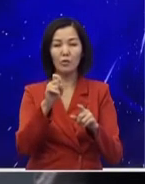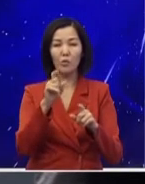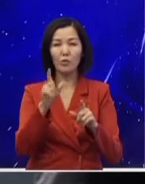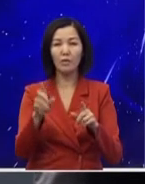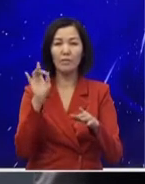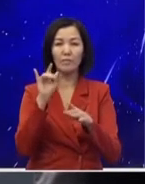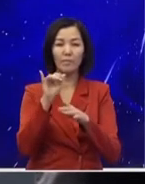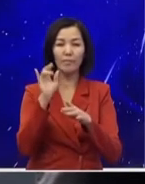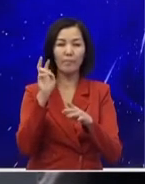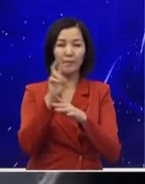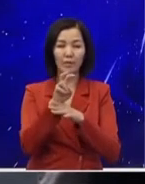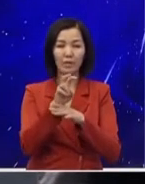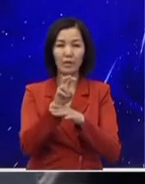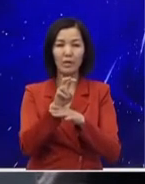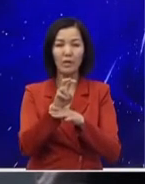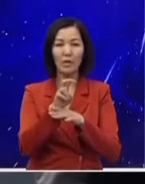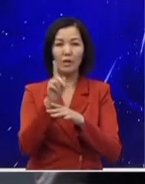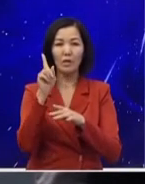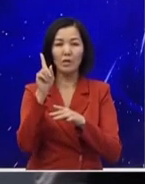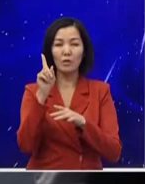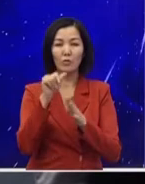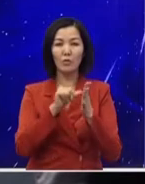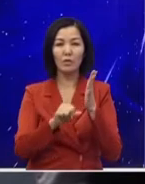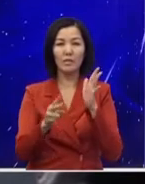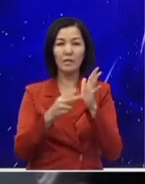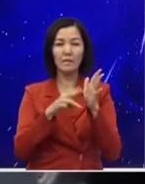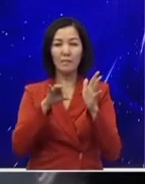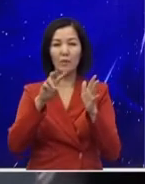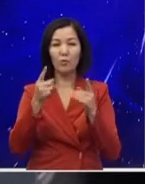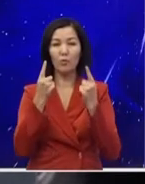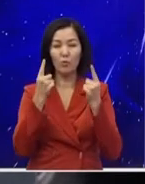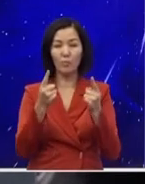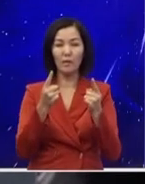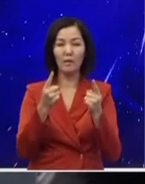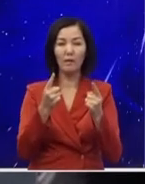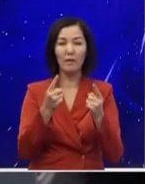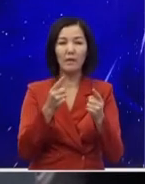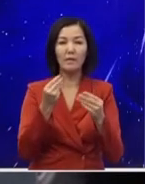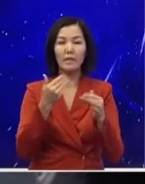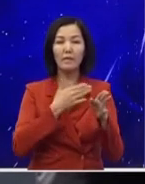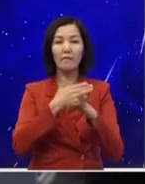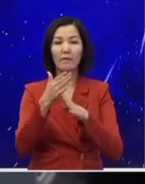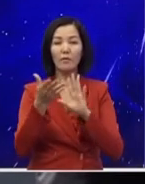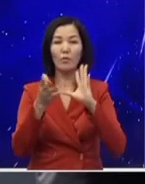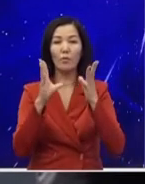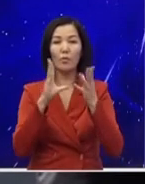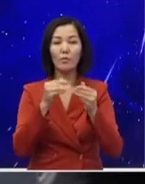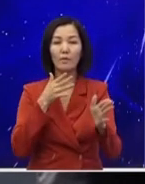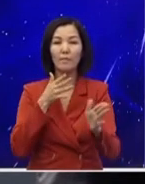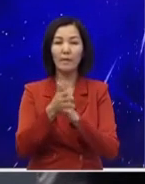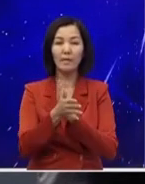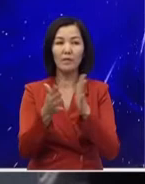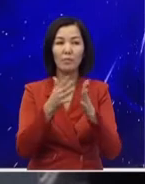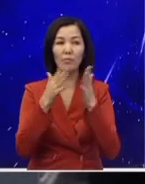На сумму 467 миллионов, это у нас объект самый крупный из них. Общая сумма потраченная